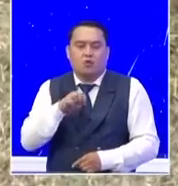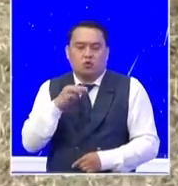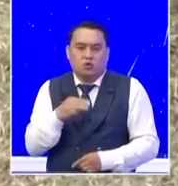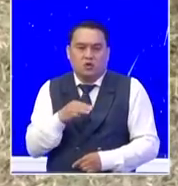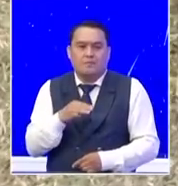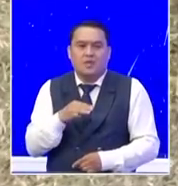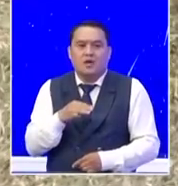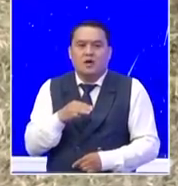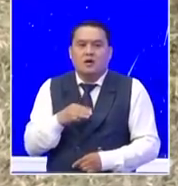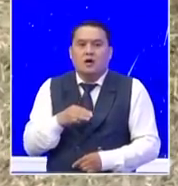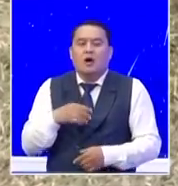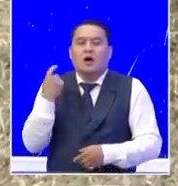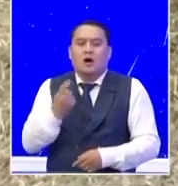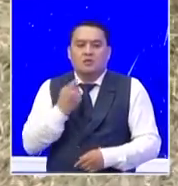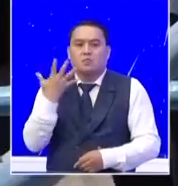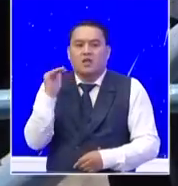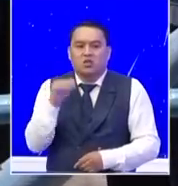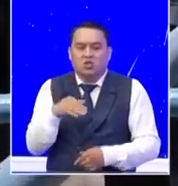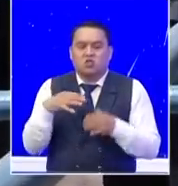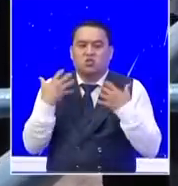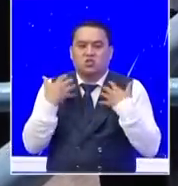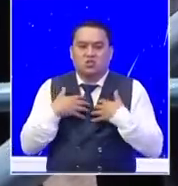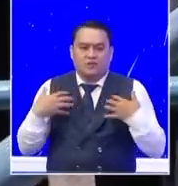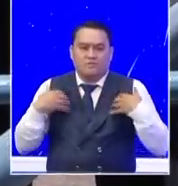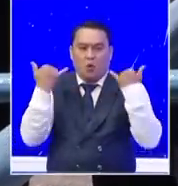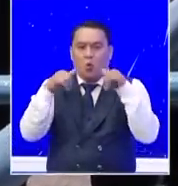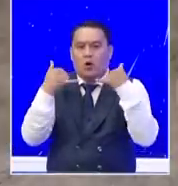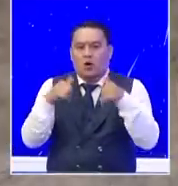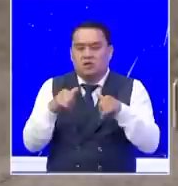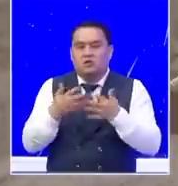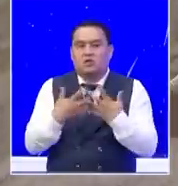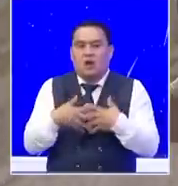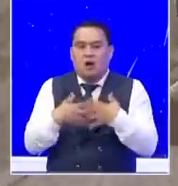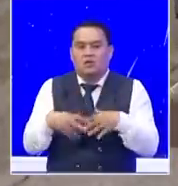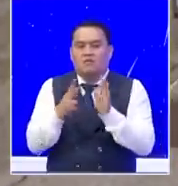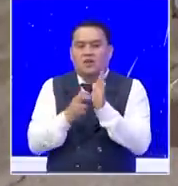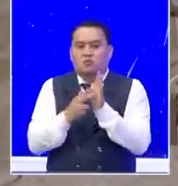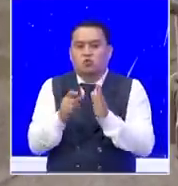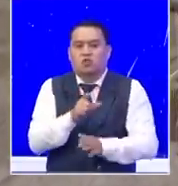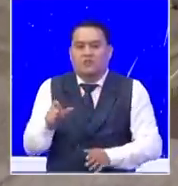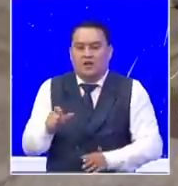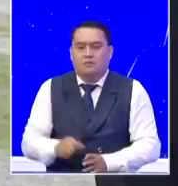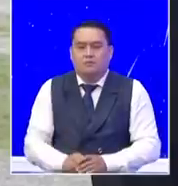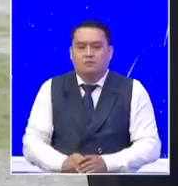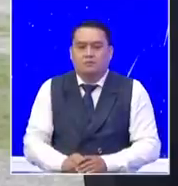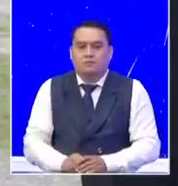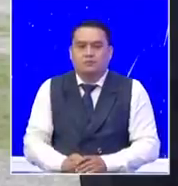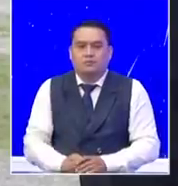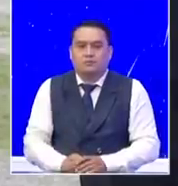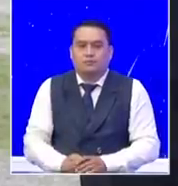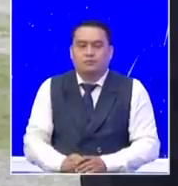Техас. Сейчас мощность хозяйства 5000 голов КРС. Коллектив «Динара» насчитывает 800 человек. Во